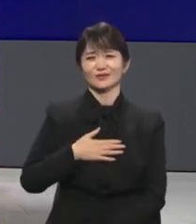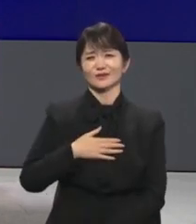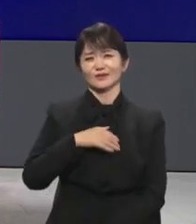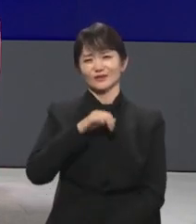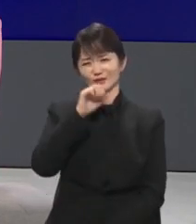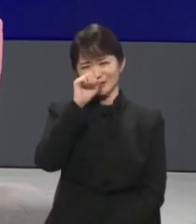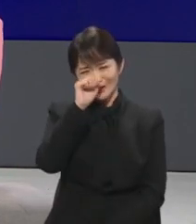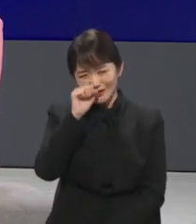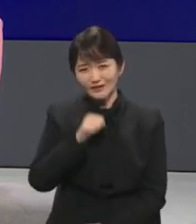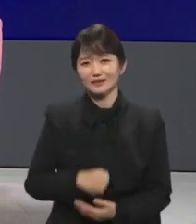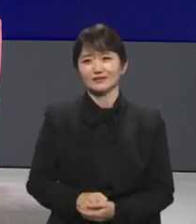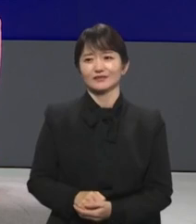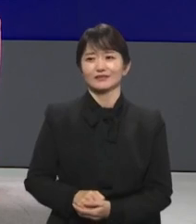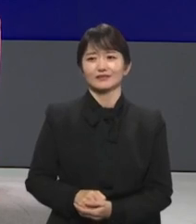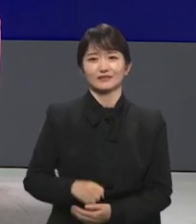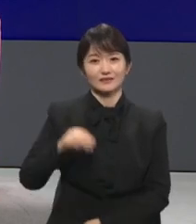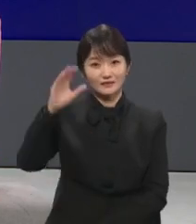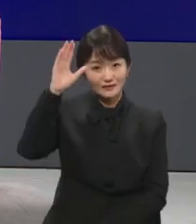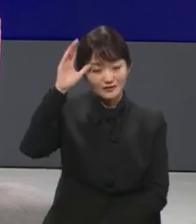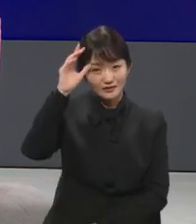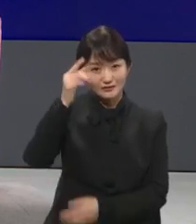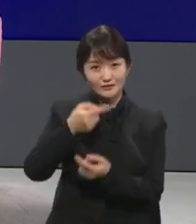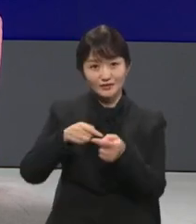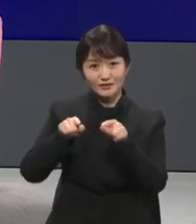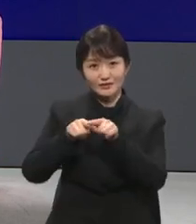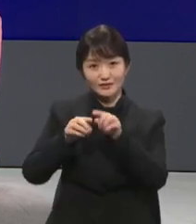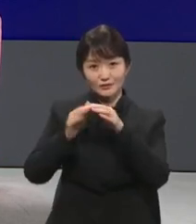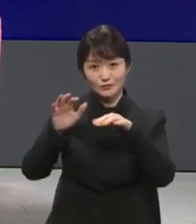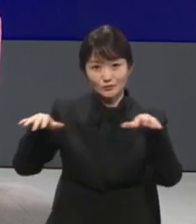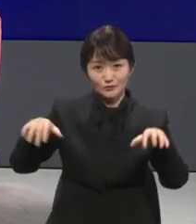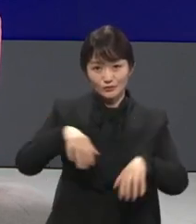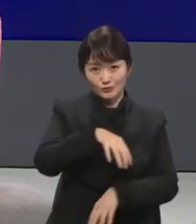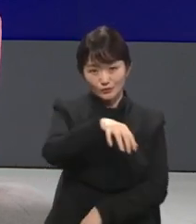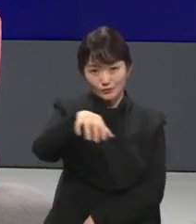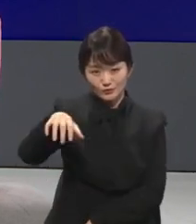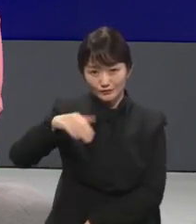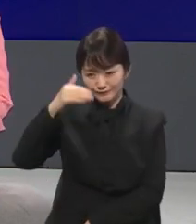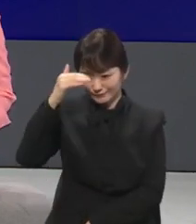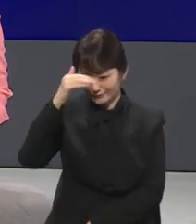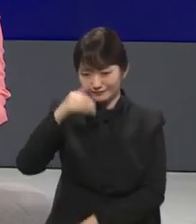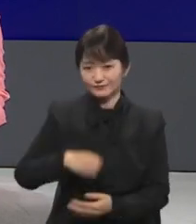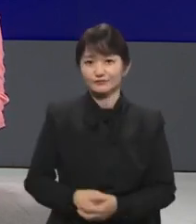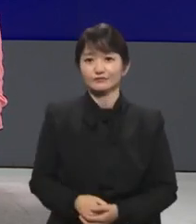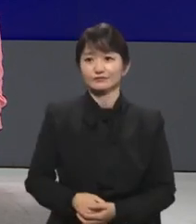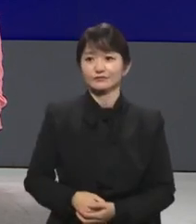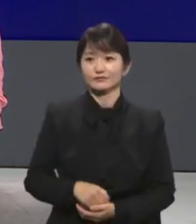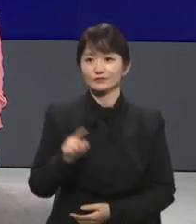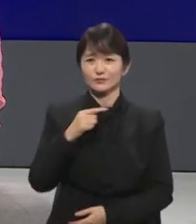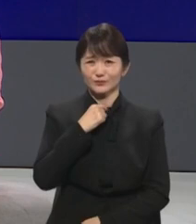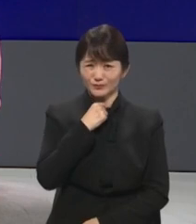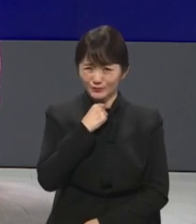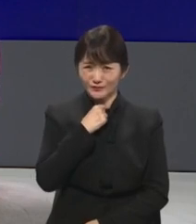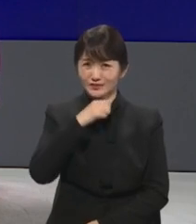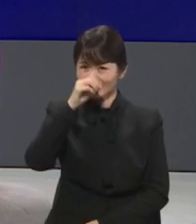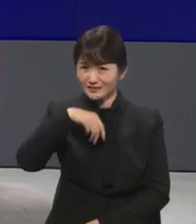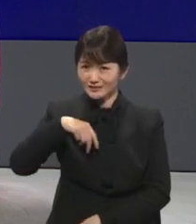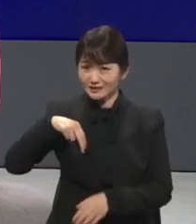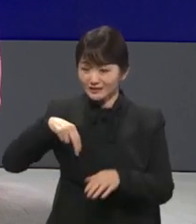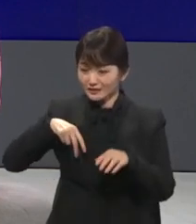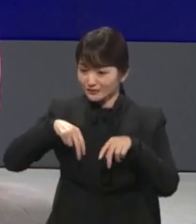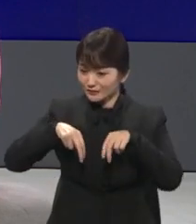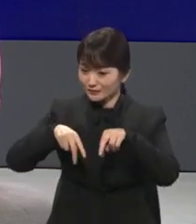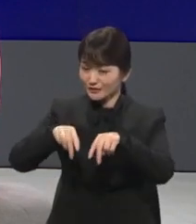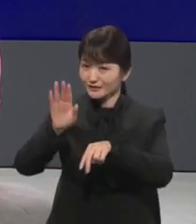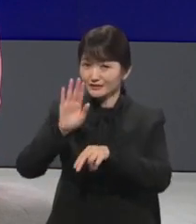좋아하는 편인데 우리 강아지들이랑 같이 동네 한 바퀴 돌고 왔습니다 뭐 하고 싶은 거 다 한다고 그냥 산책만 하고 온 건 아닐 거